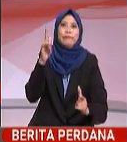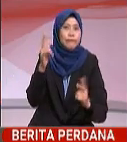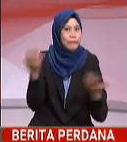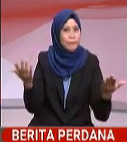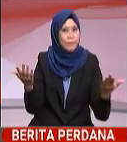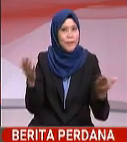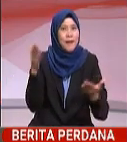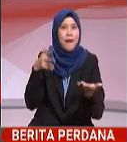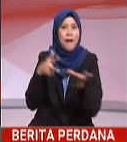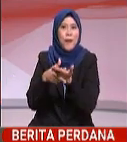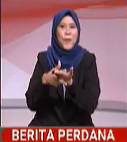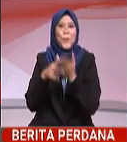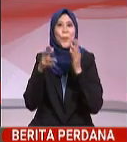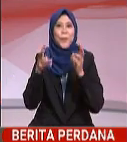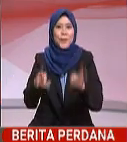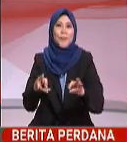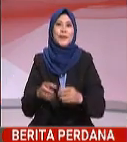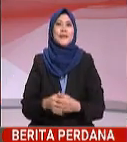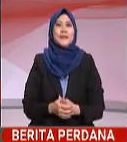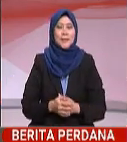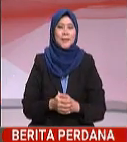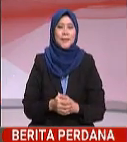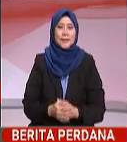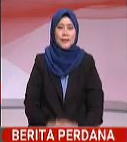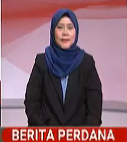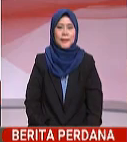cumanya sekerat jalan sahaja.